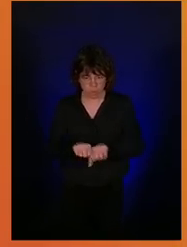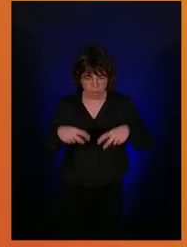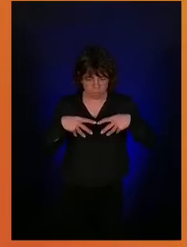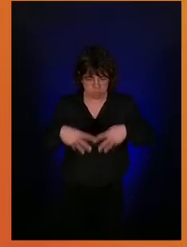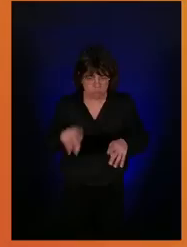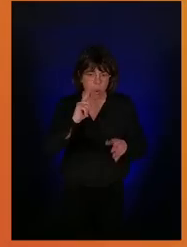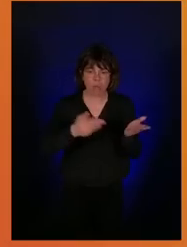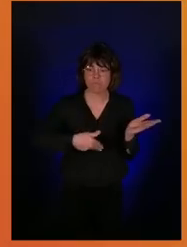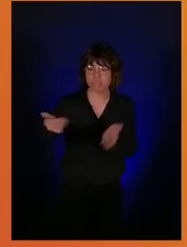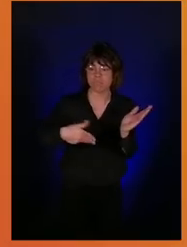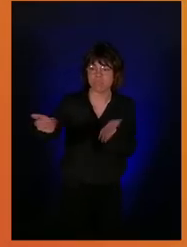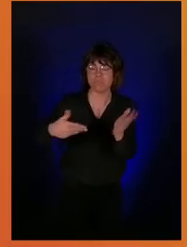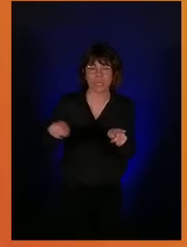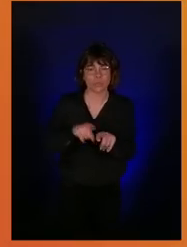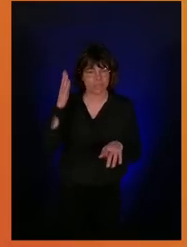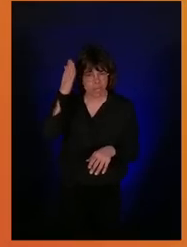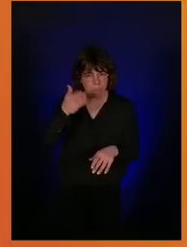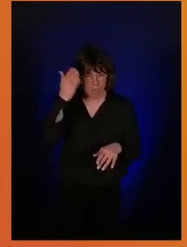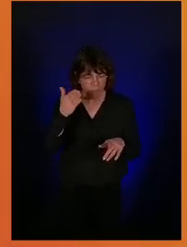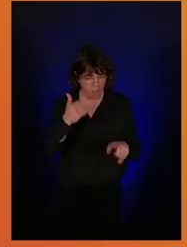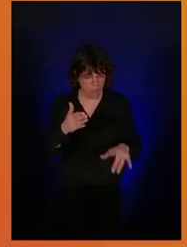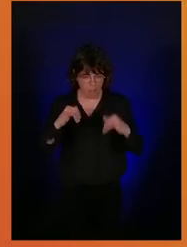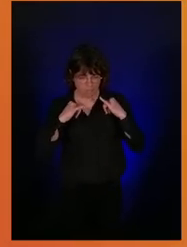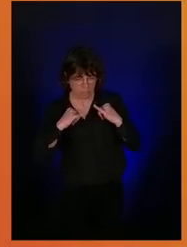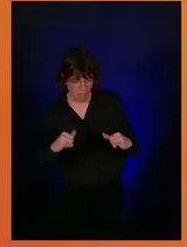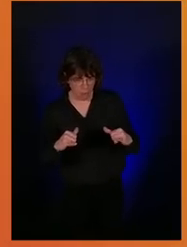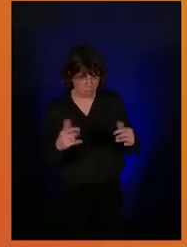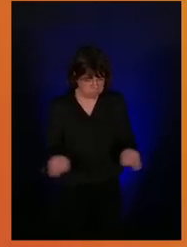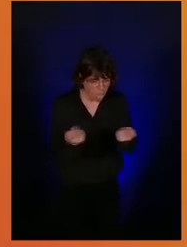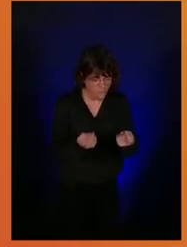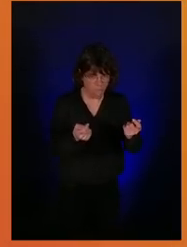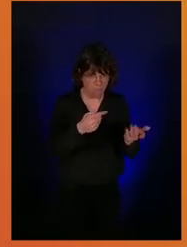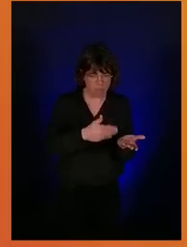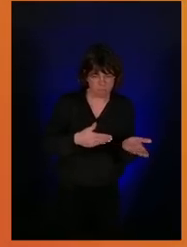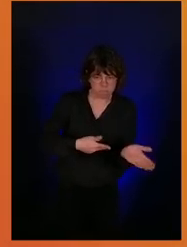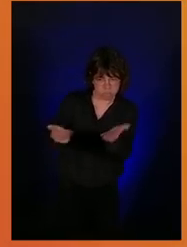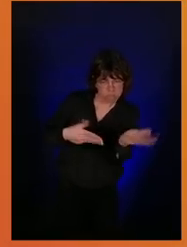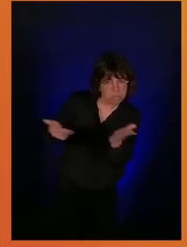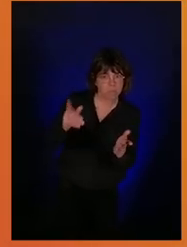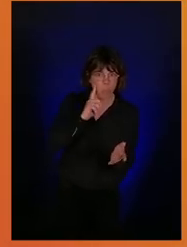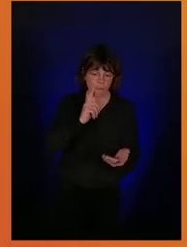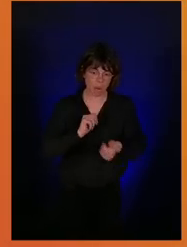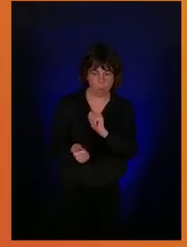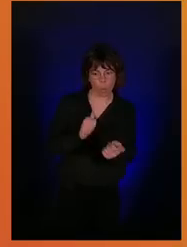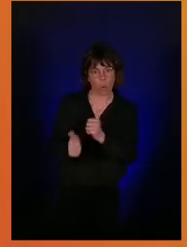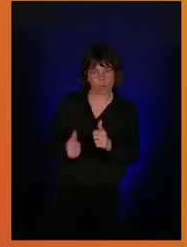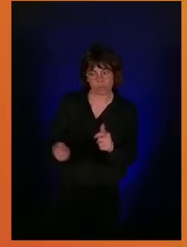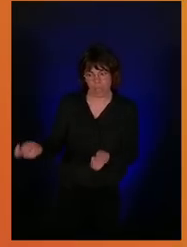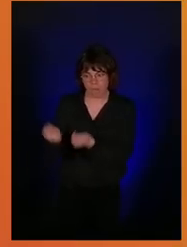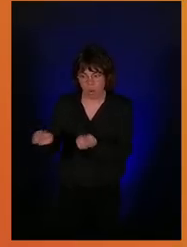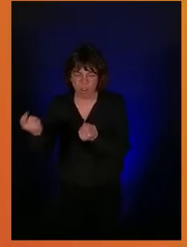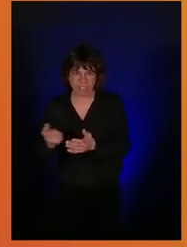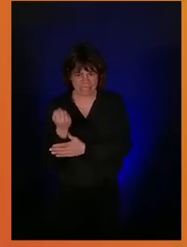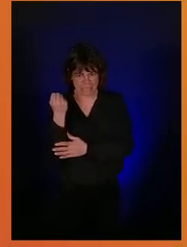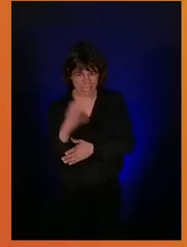et alimenter les animaux d'élevage intensif qui reviendront sur le marché pour faire concurrence à nos éleveurs, assécher prématurément